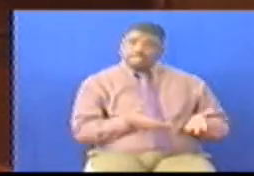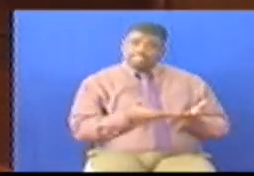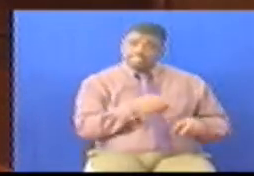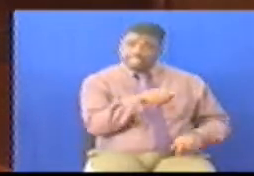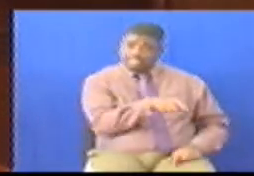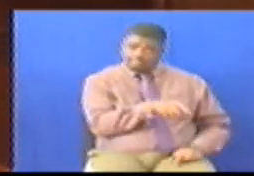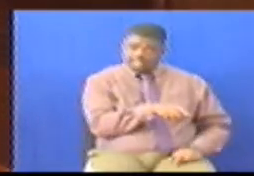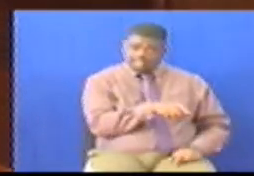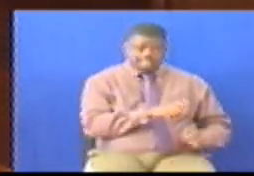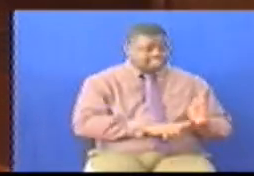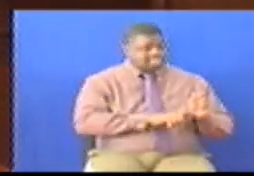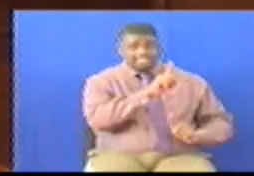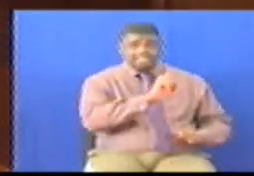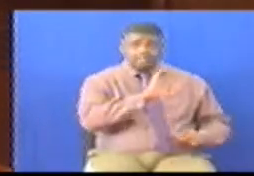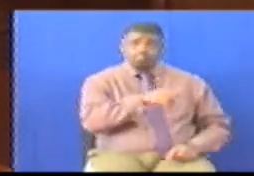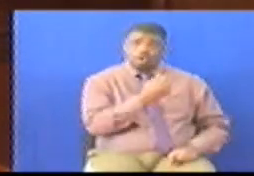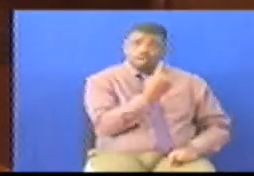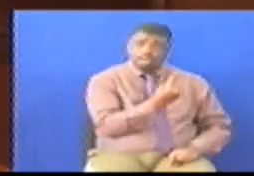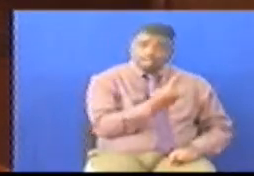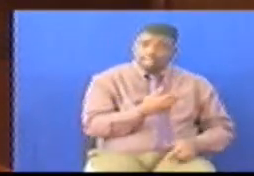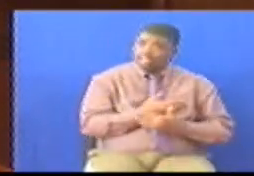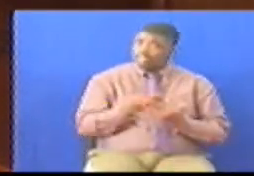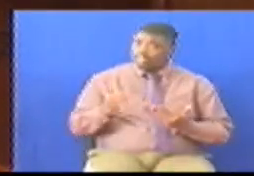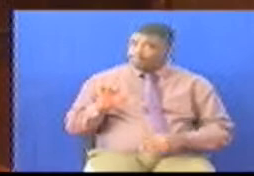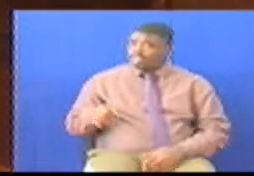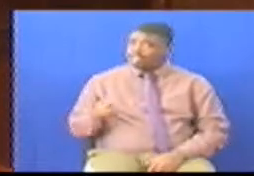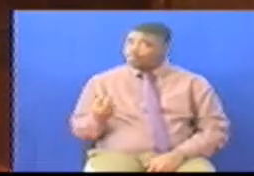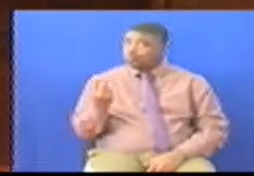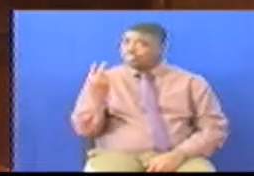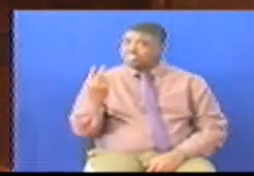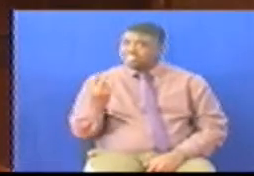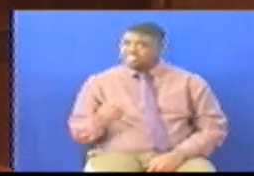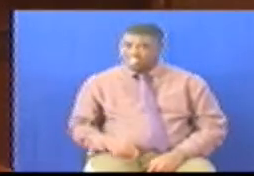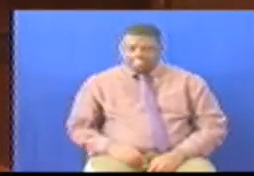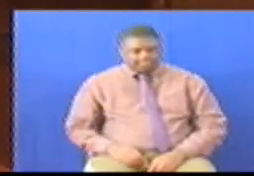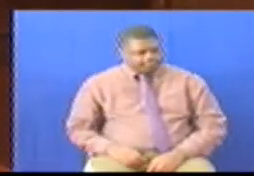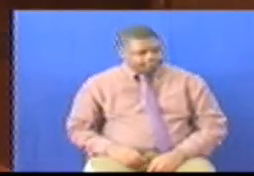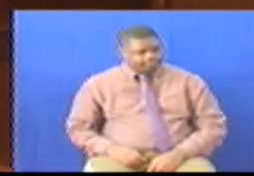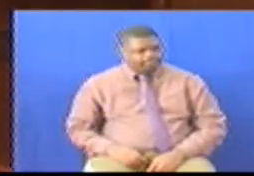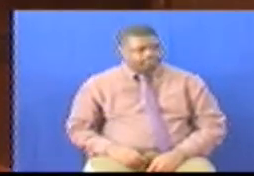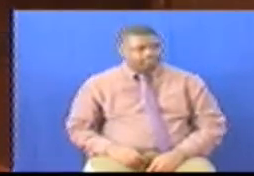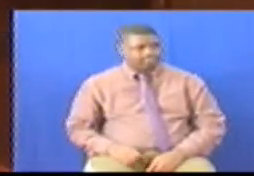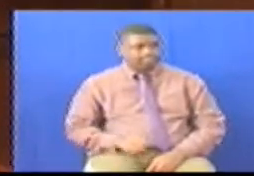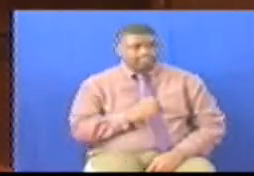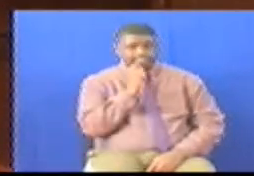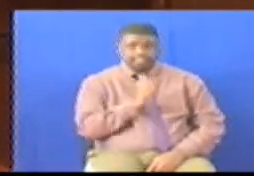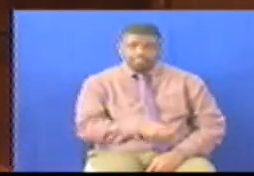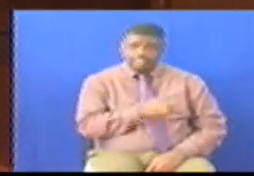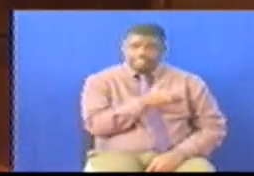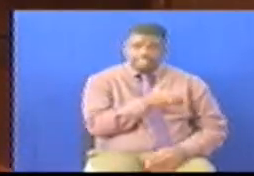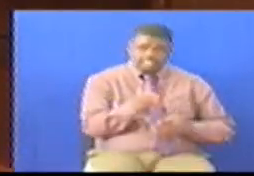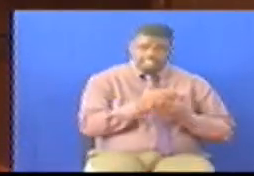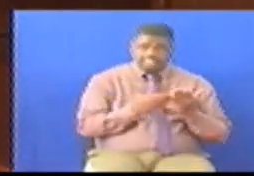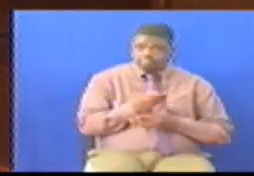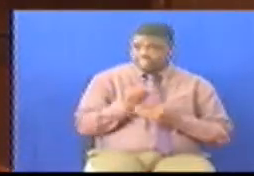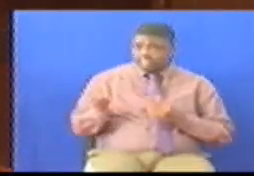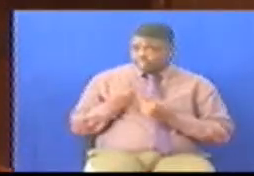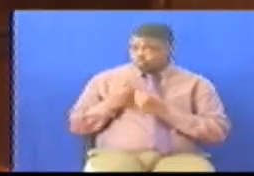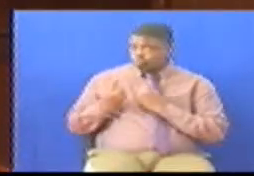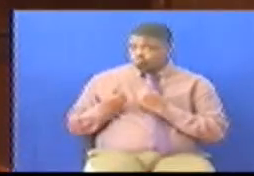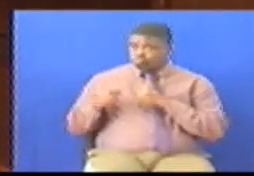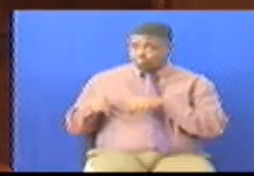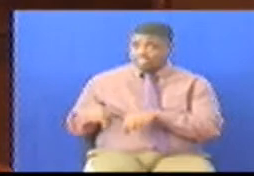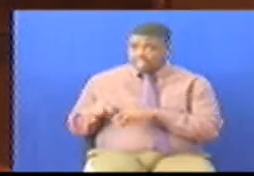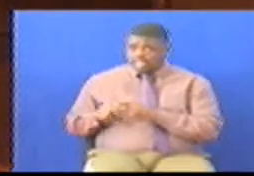watu wengine wamezidi zaidi ya mwaka na wengine hata miaka 2. Mheshimiwa Spika, eneo lingine ambalo ningetaka kulizungumzia ni hili